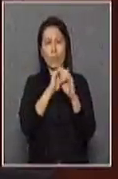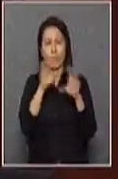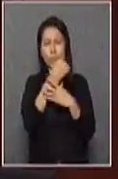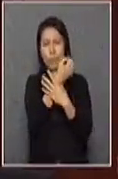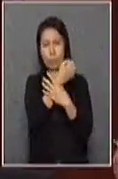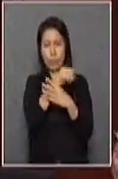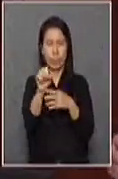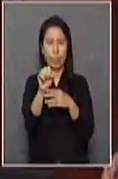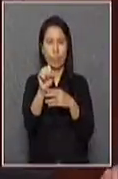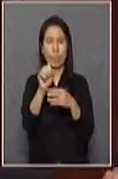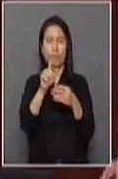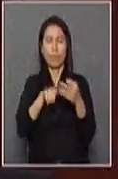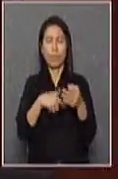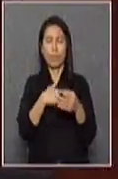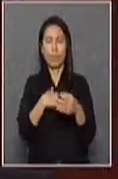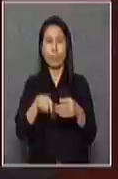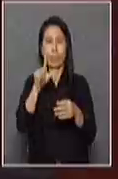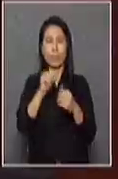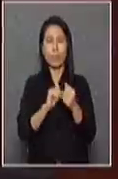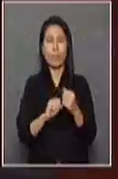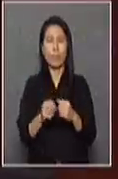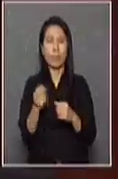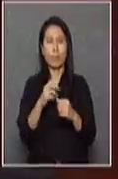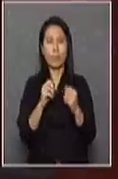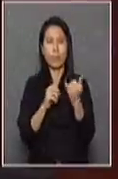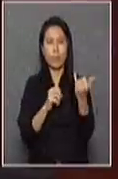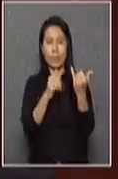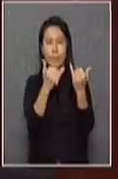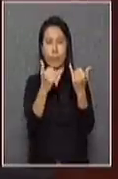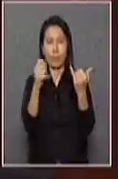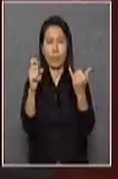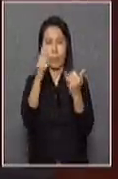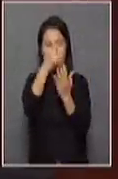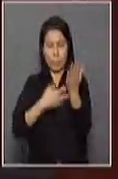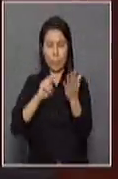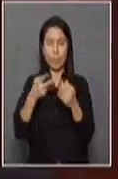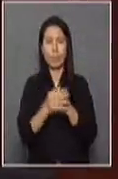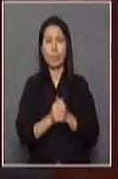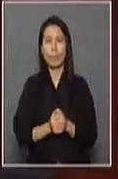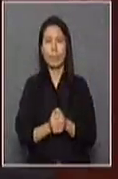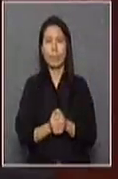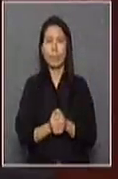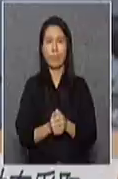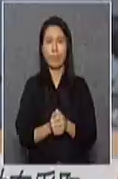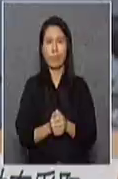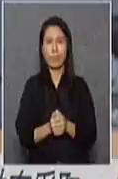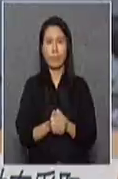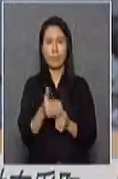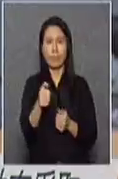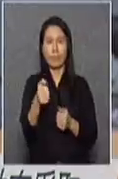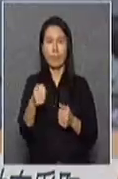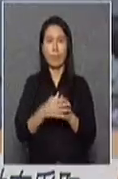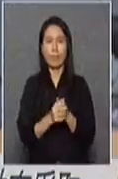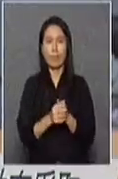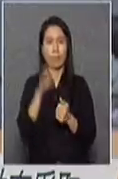案被否決。梁國雄議員，現在請你動議第669項修正案。 多謝主席，我